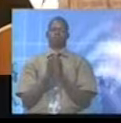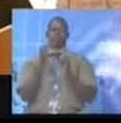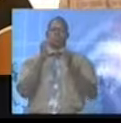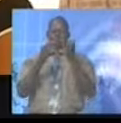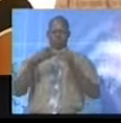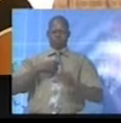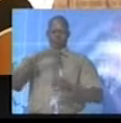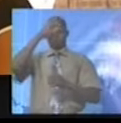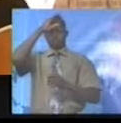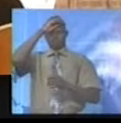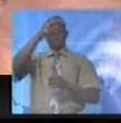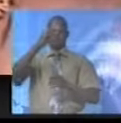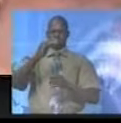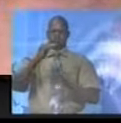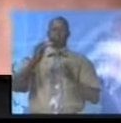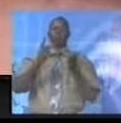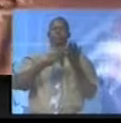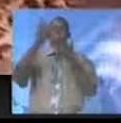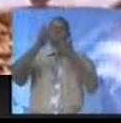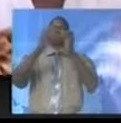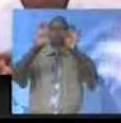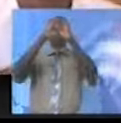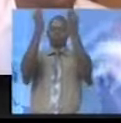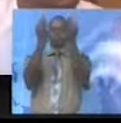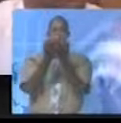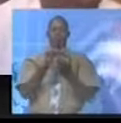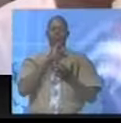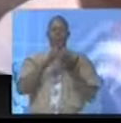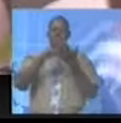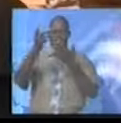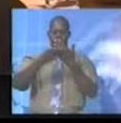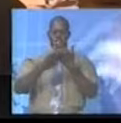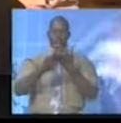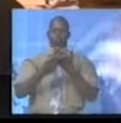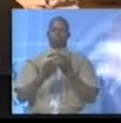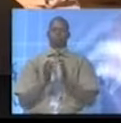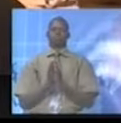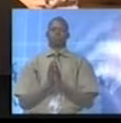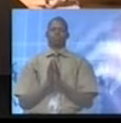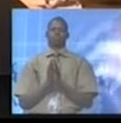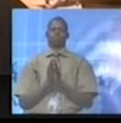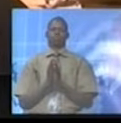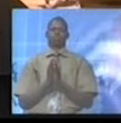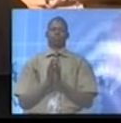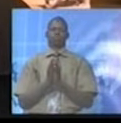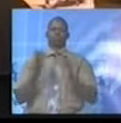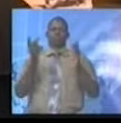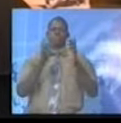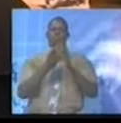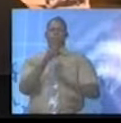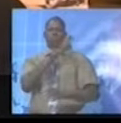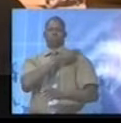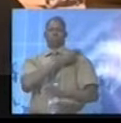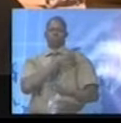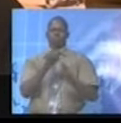Si j'étais un homme, le planning familial serait la feuille de route de ma vie. Nous, premiers responsables